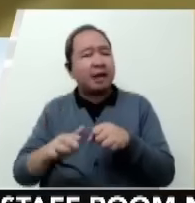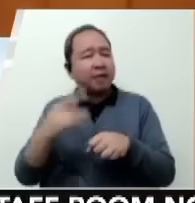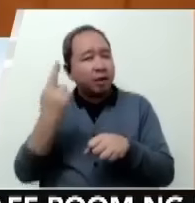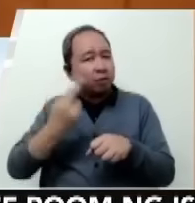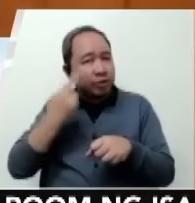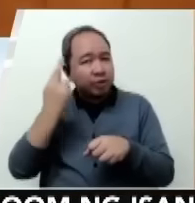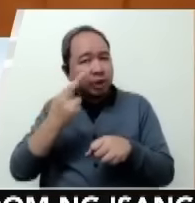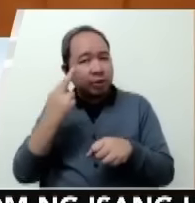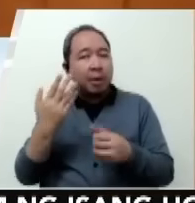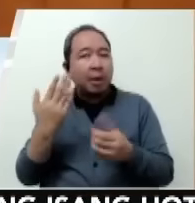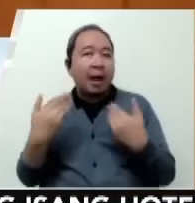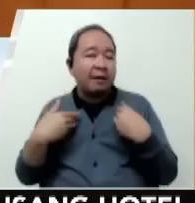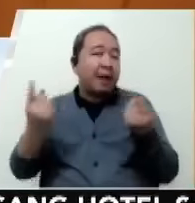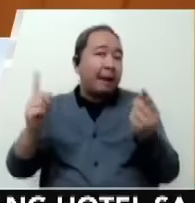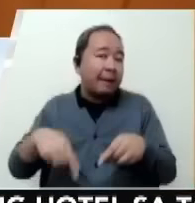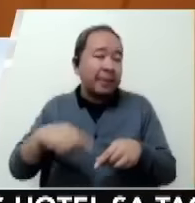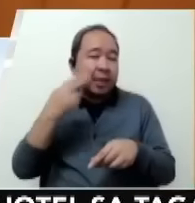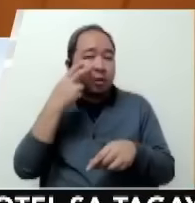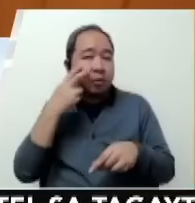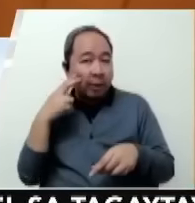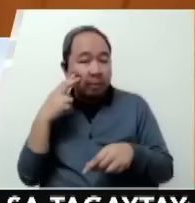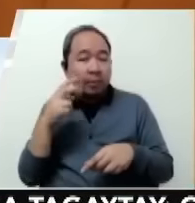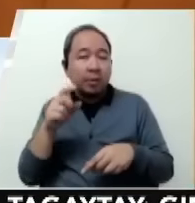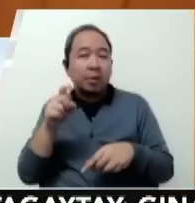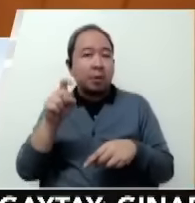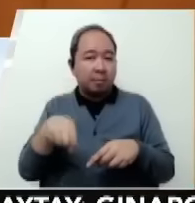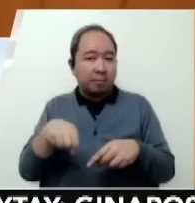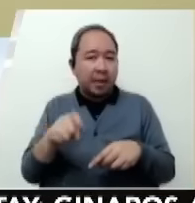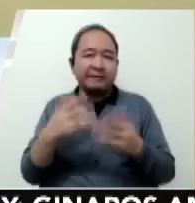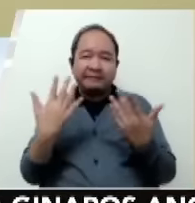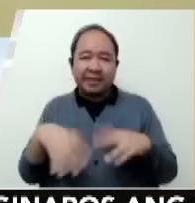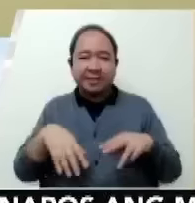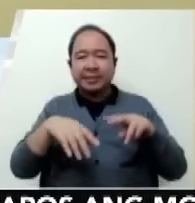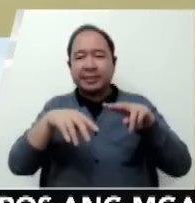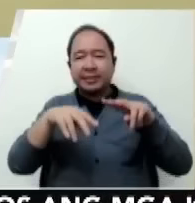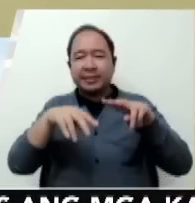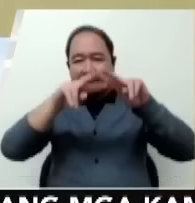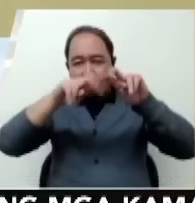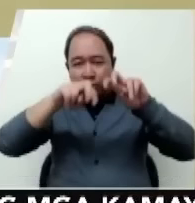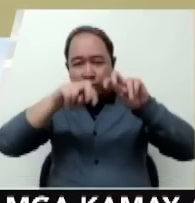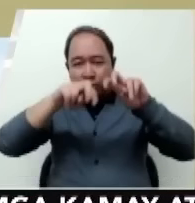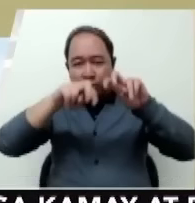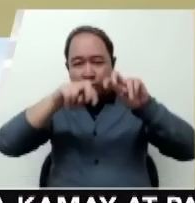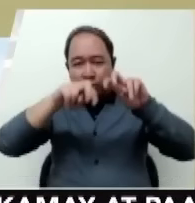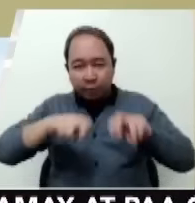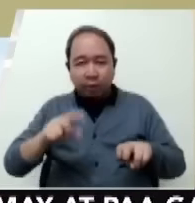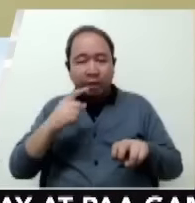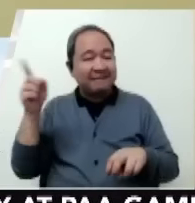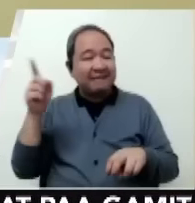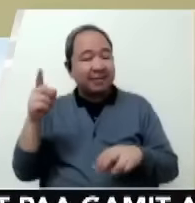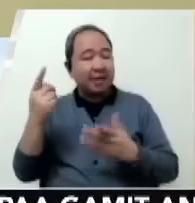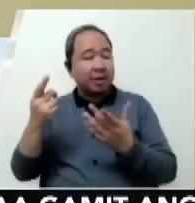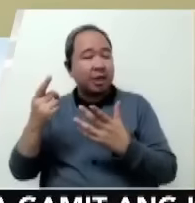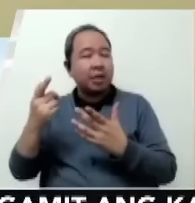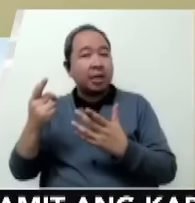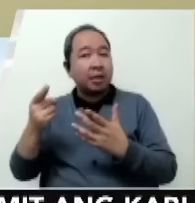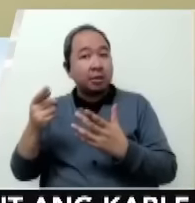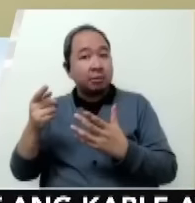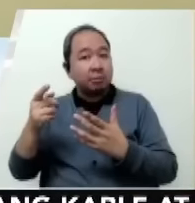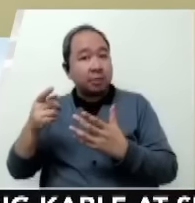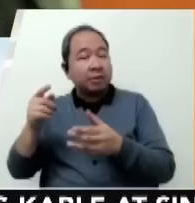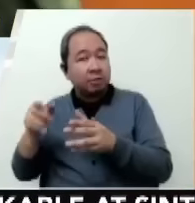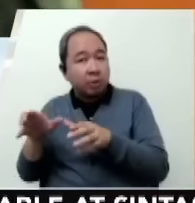krimen. Dapat nasinsin na ang mga reklamo sa piskalya pa lang at isasampa lamang sa korte kung may reasonable certainty